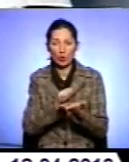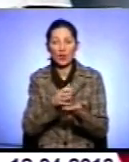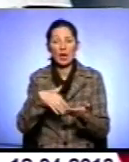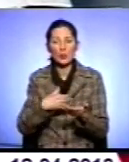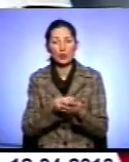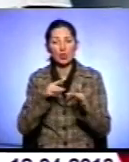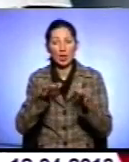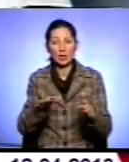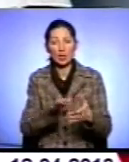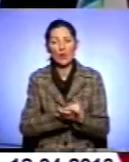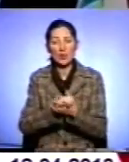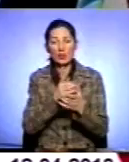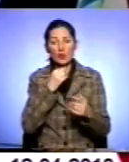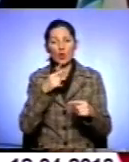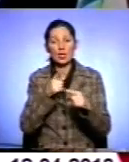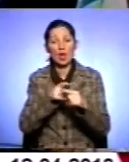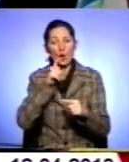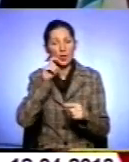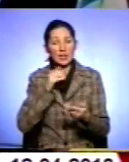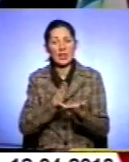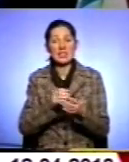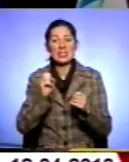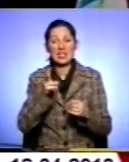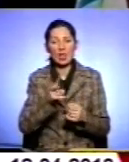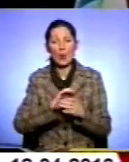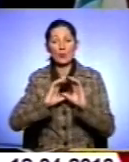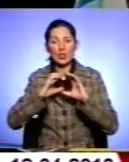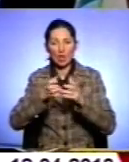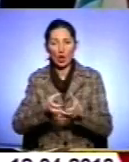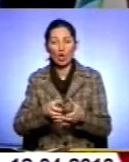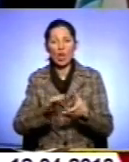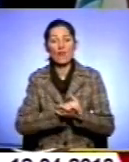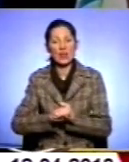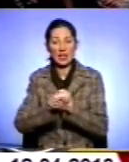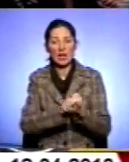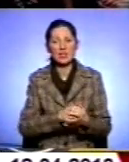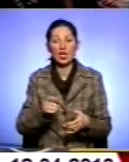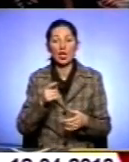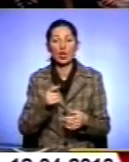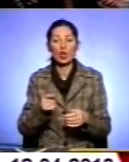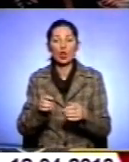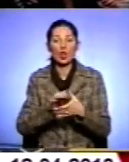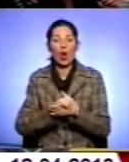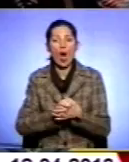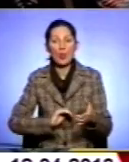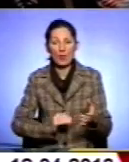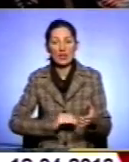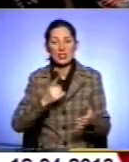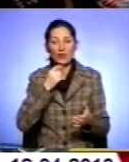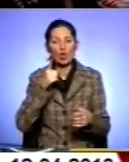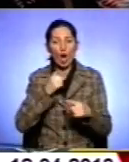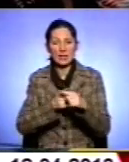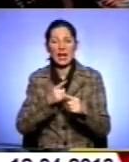Червоного Хреста України є членом Міжнародної федерації товариств Червоного Хреста і Червоного Півмісяця, найбільшої